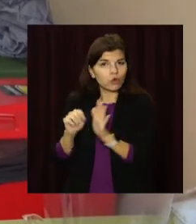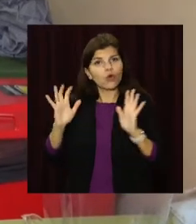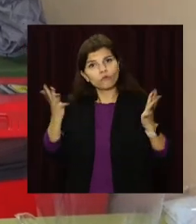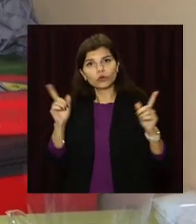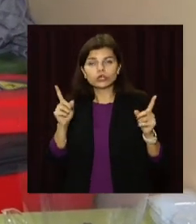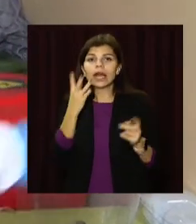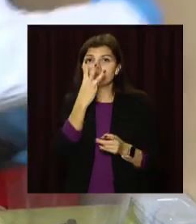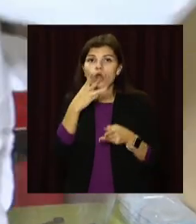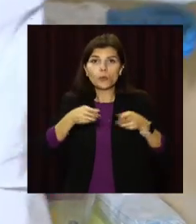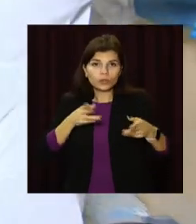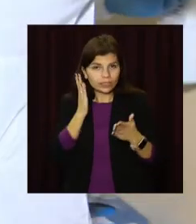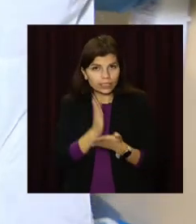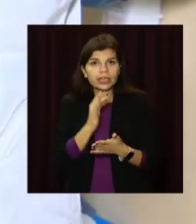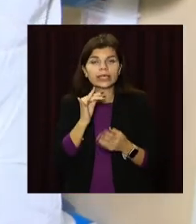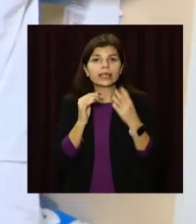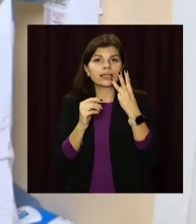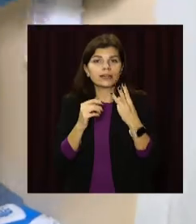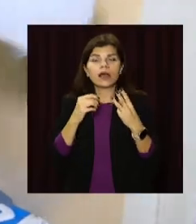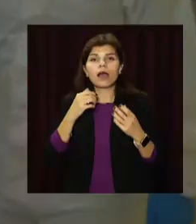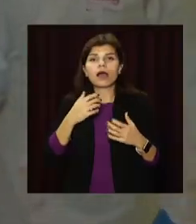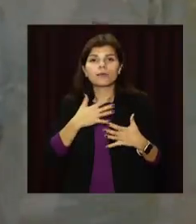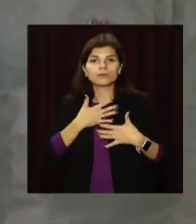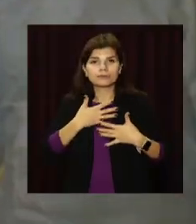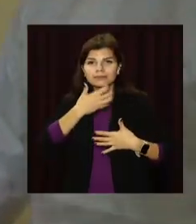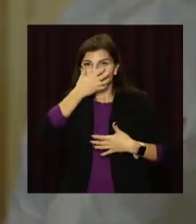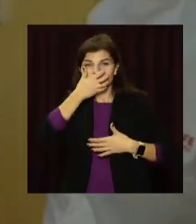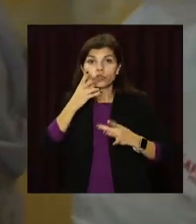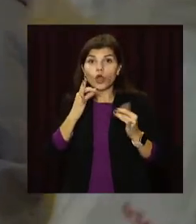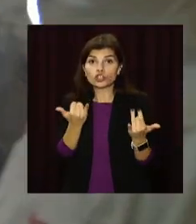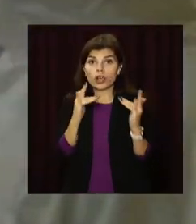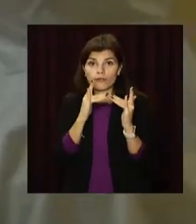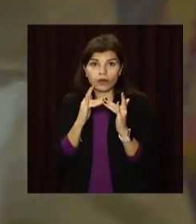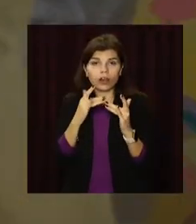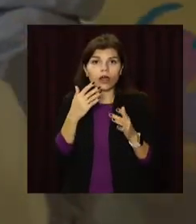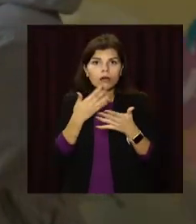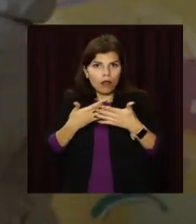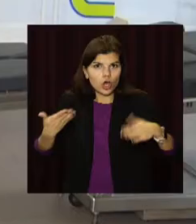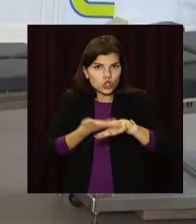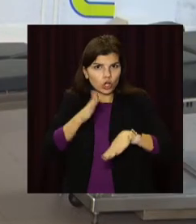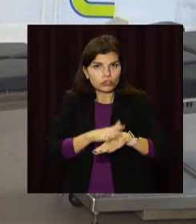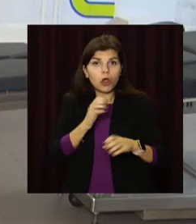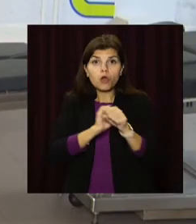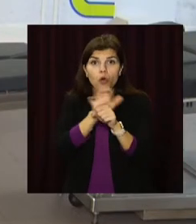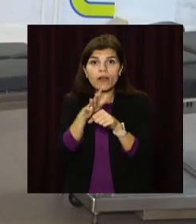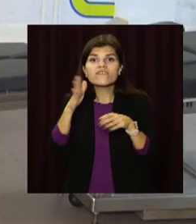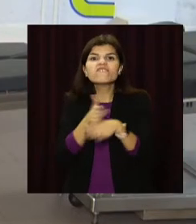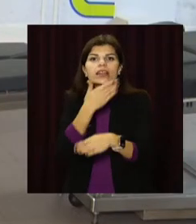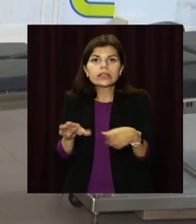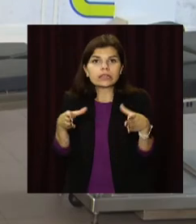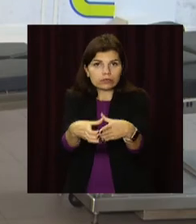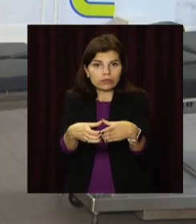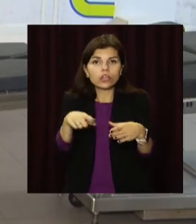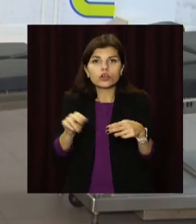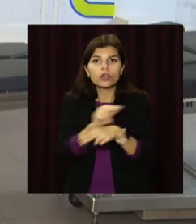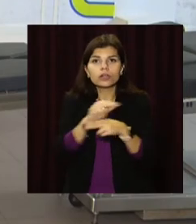три операційні та апарати ШВЛ. Наразі майже всі ліжка заповнені дітьми різної тяжкості. У ковід-відділенні за необхідності